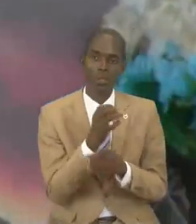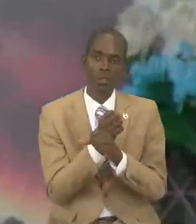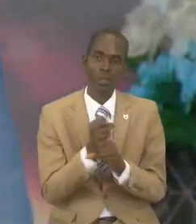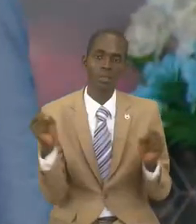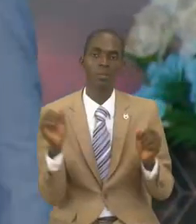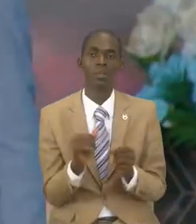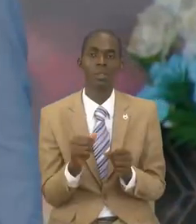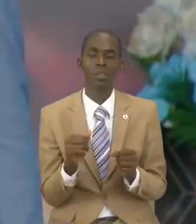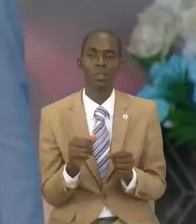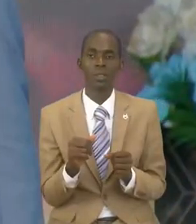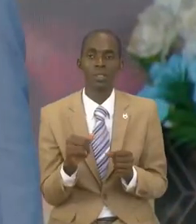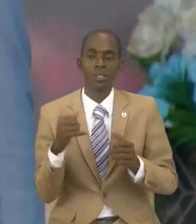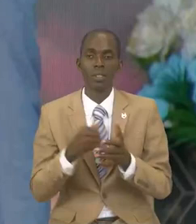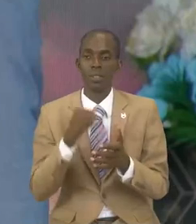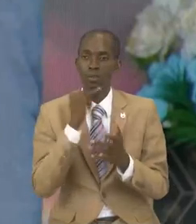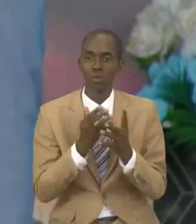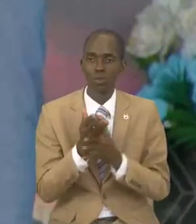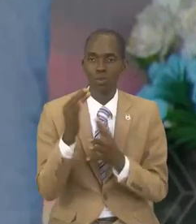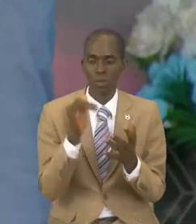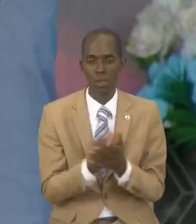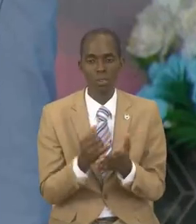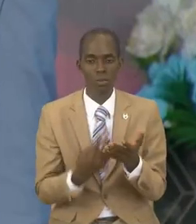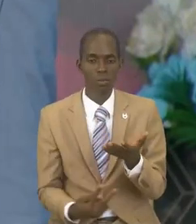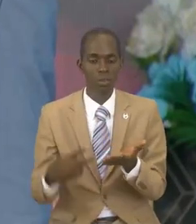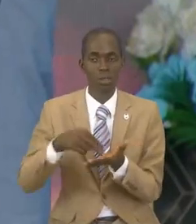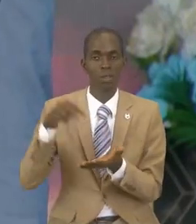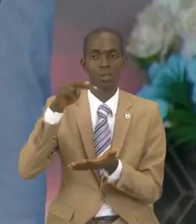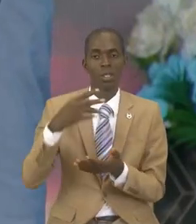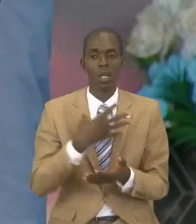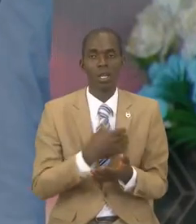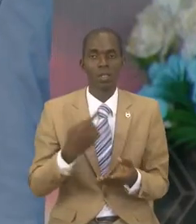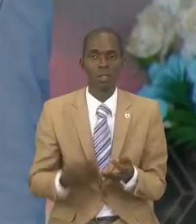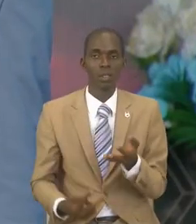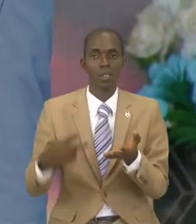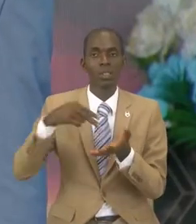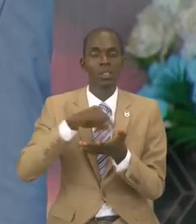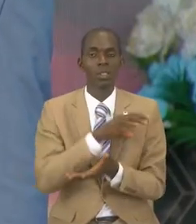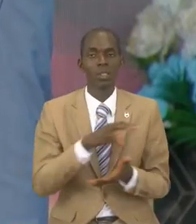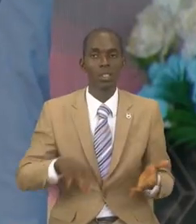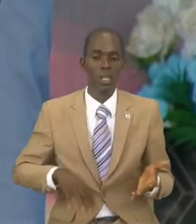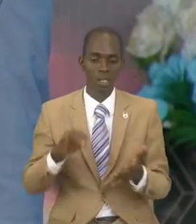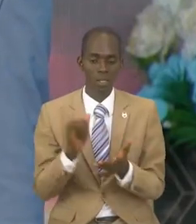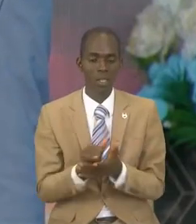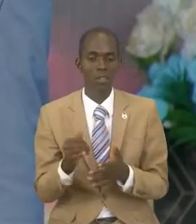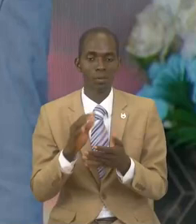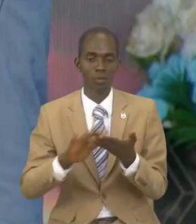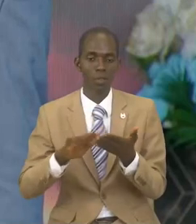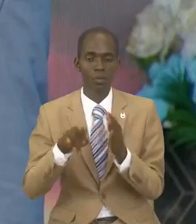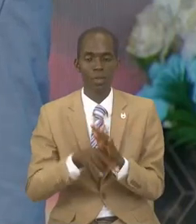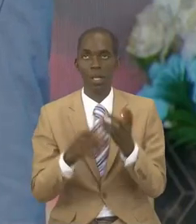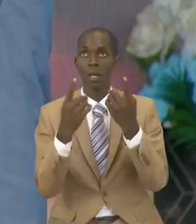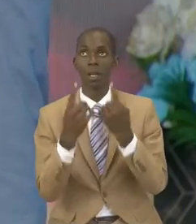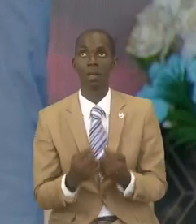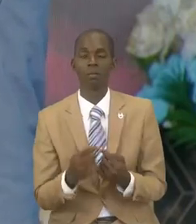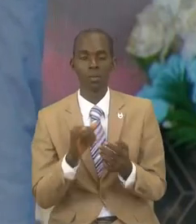sauvés. C'est par la résurrection de Christ que le Christ ressuscité